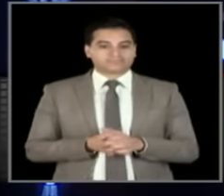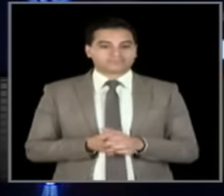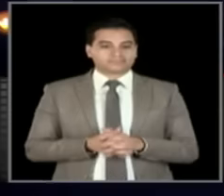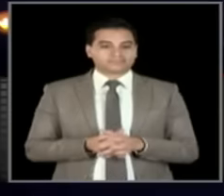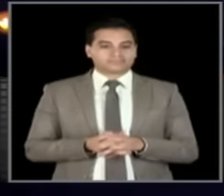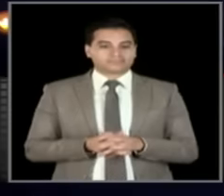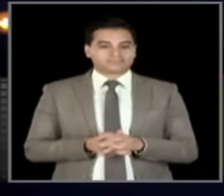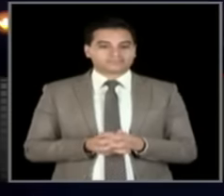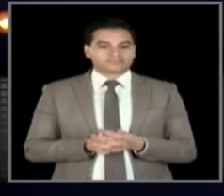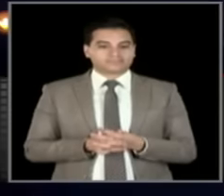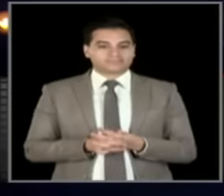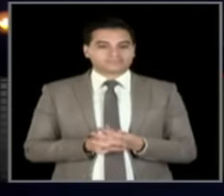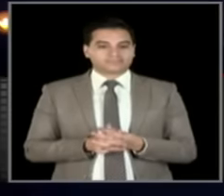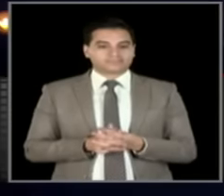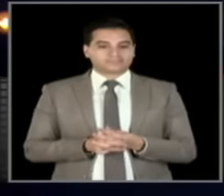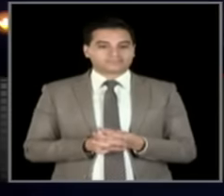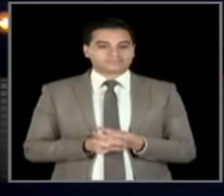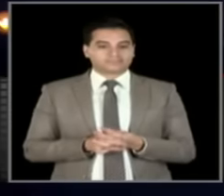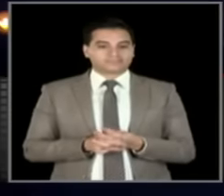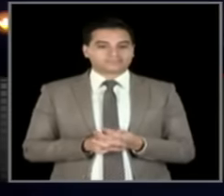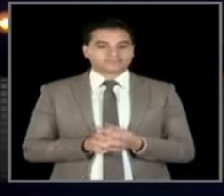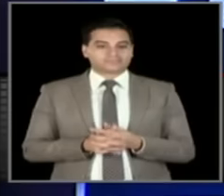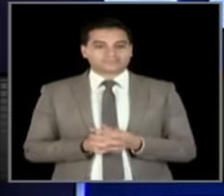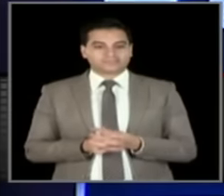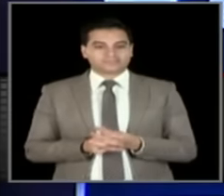يلا بقى. اوعى تقولي لي مثلا الزركونيوم تبقى